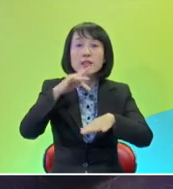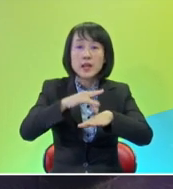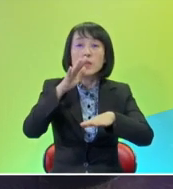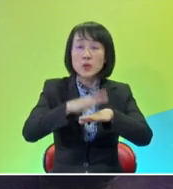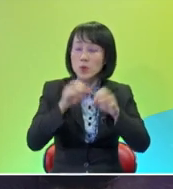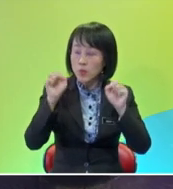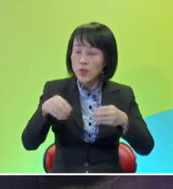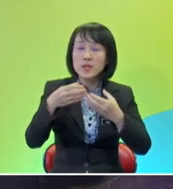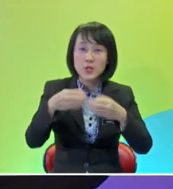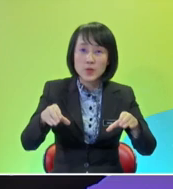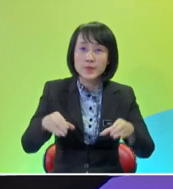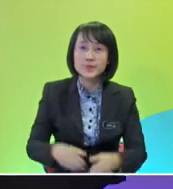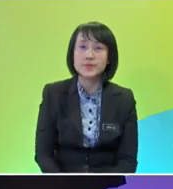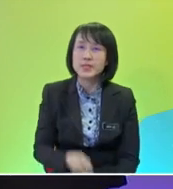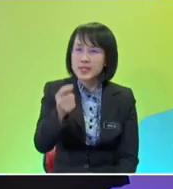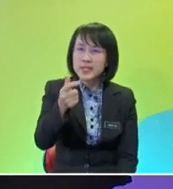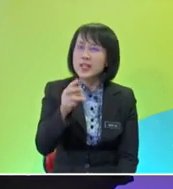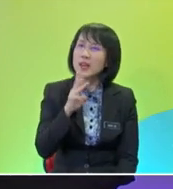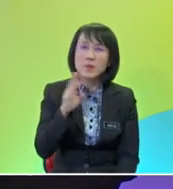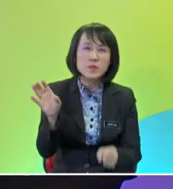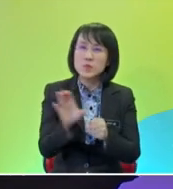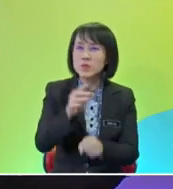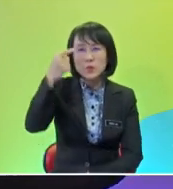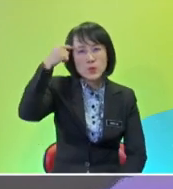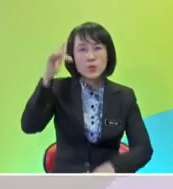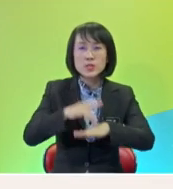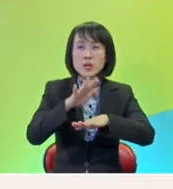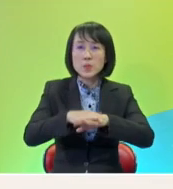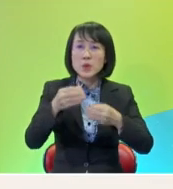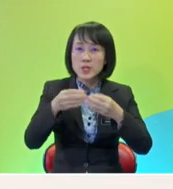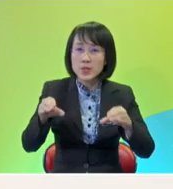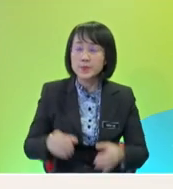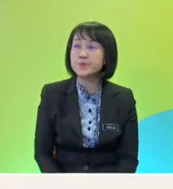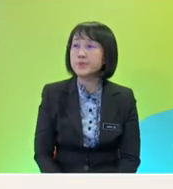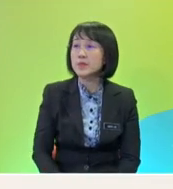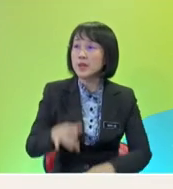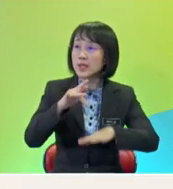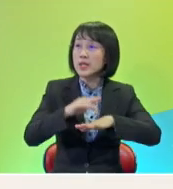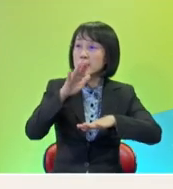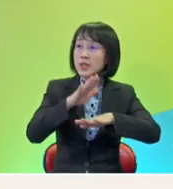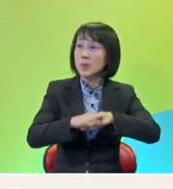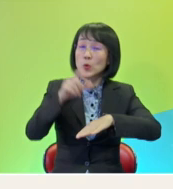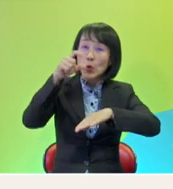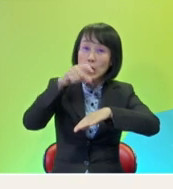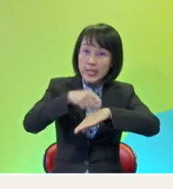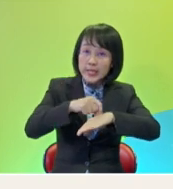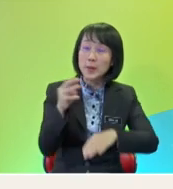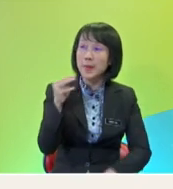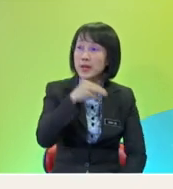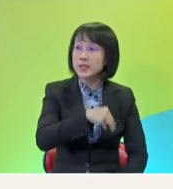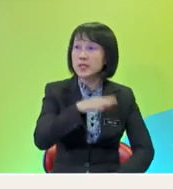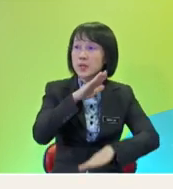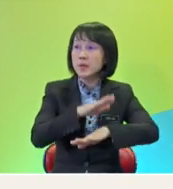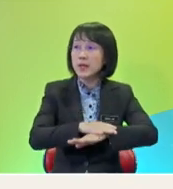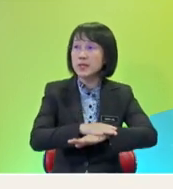cikgu. Kemudian dia, nyamuk Aedes biasa menggigit mangsa pada waktu siang. Waktu siang? Sebab dia